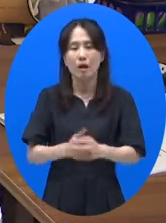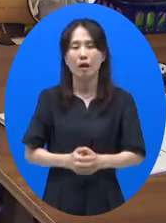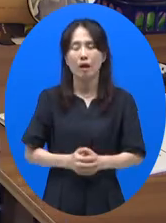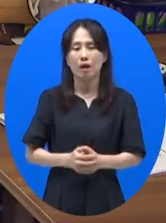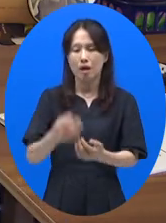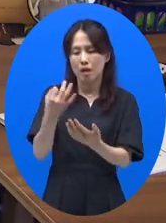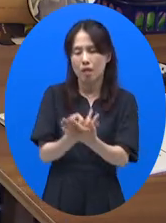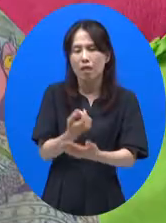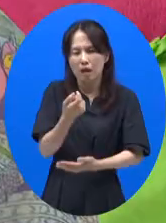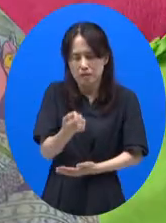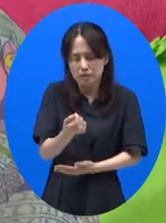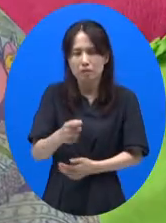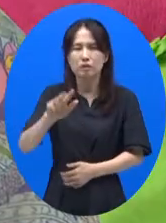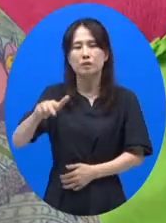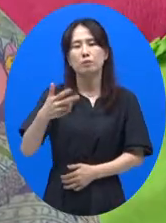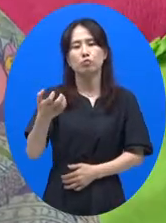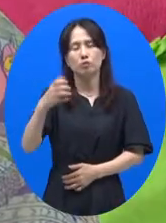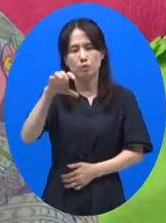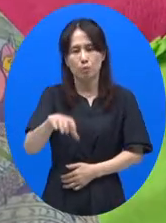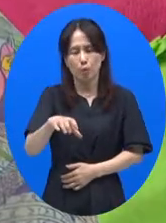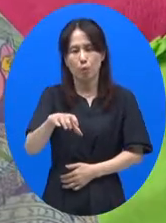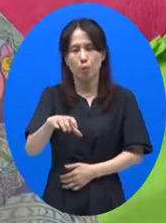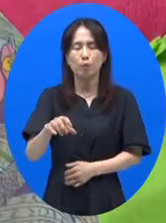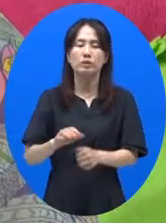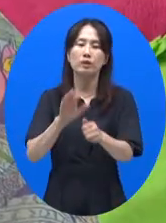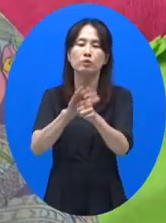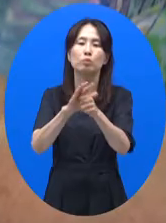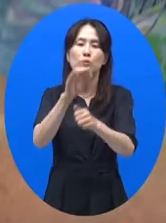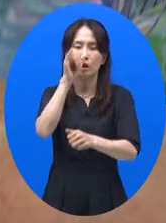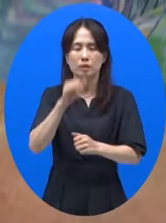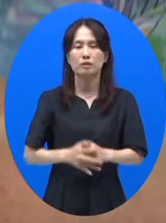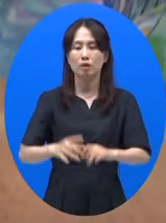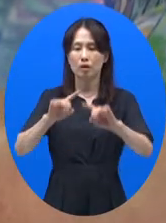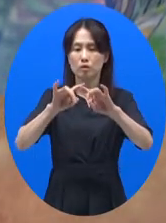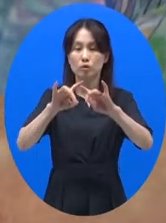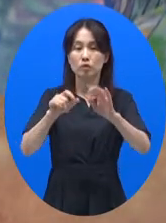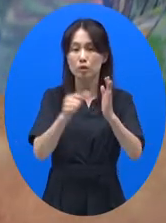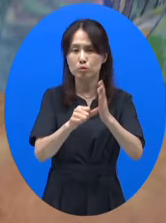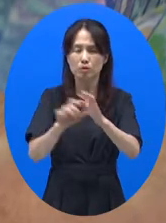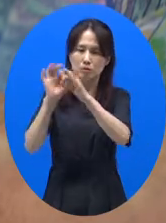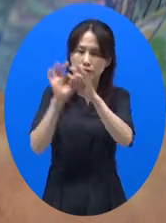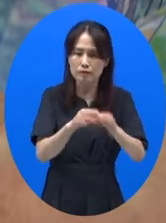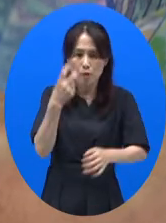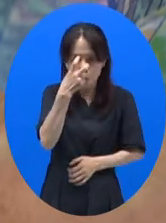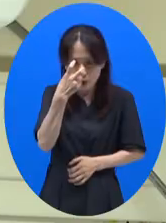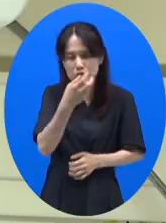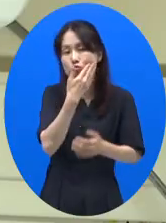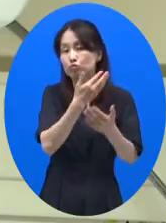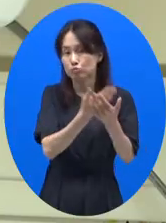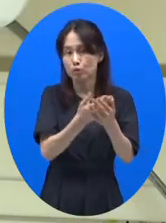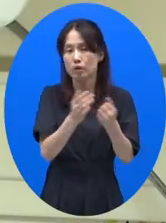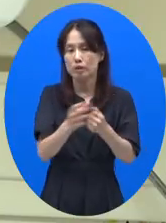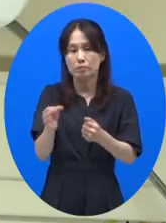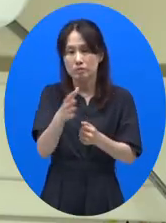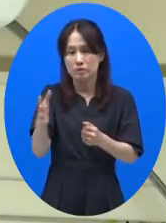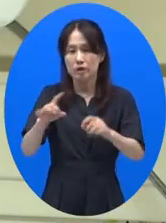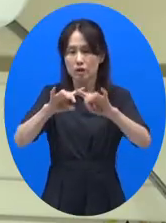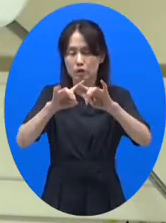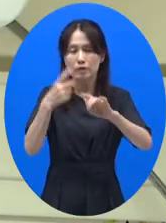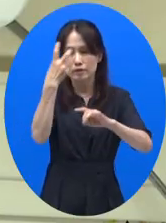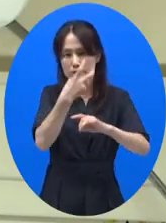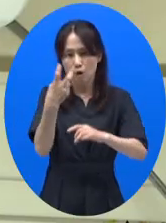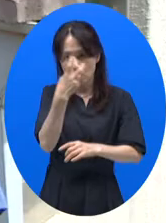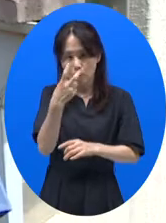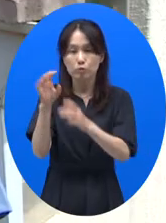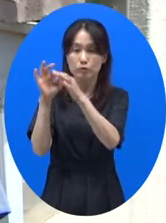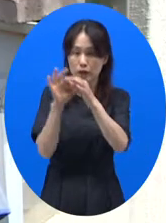독거노인 790가구를 대상으로 진행 중입니다. 전자제품은 지속적인 관리가 중요한 만큼 무상으로 전기 안전점검도